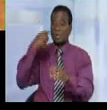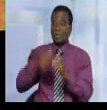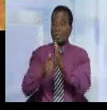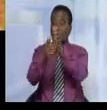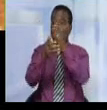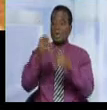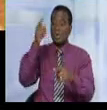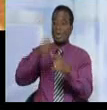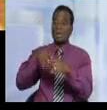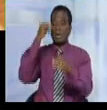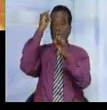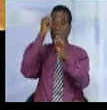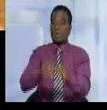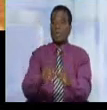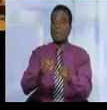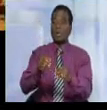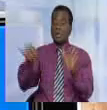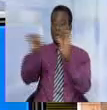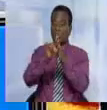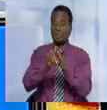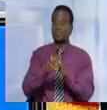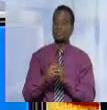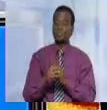conduit l'ONU à imposer un embargo.